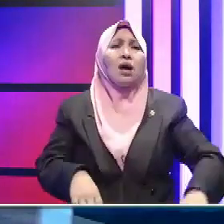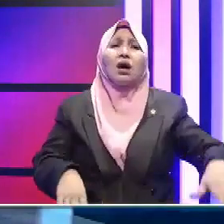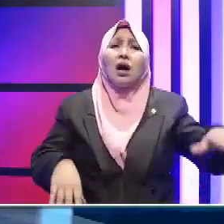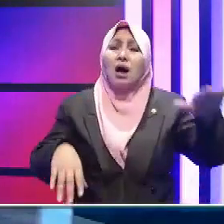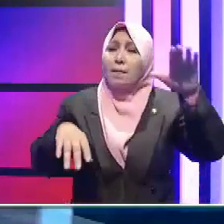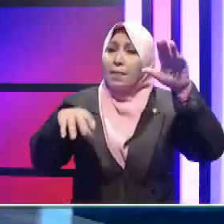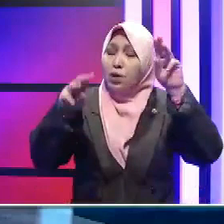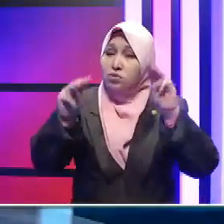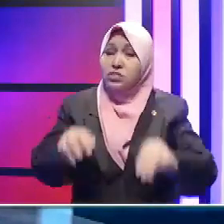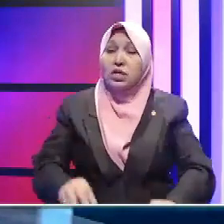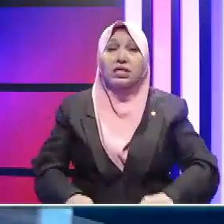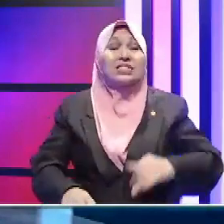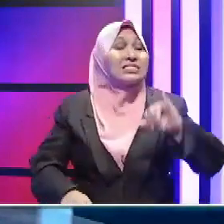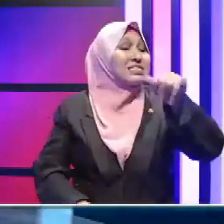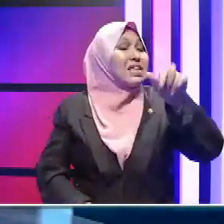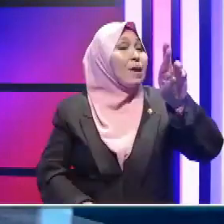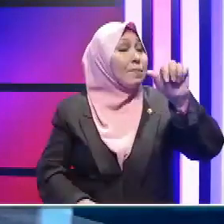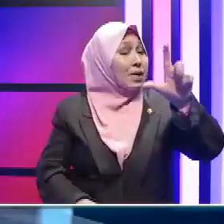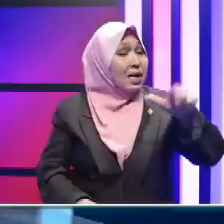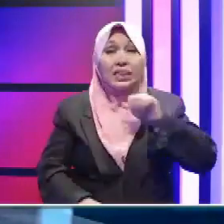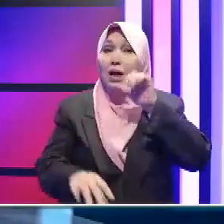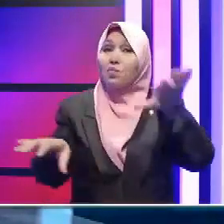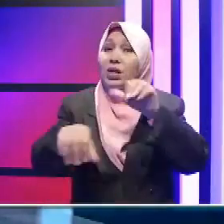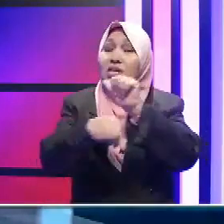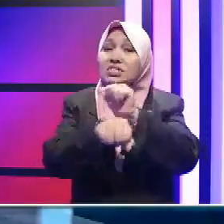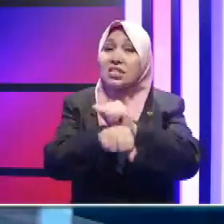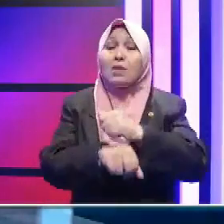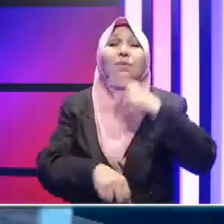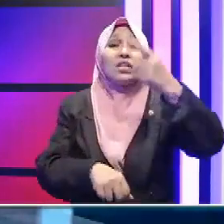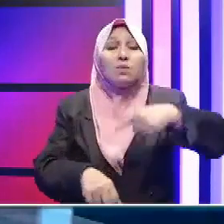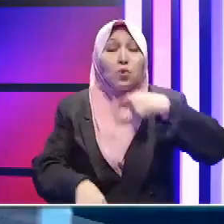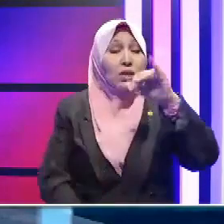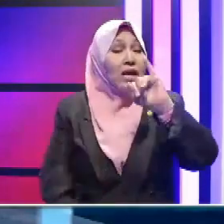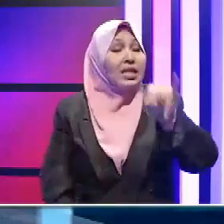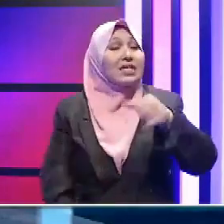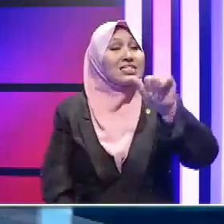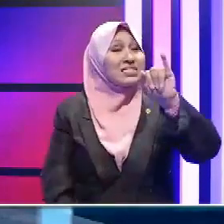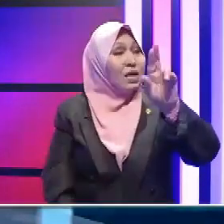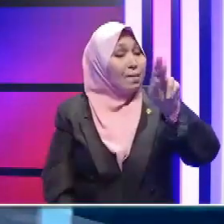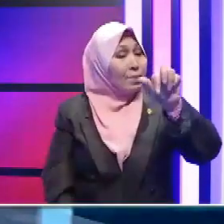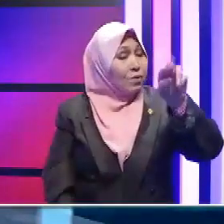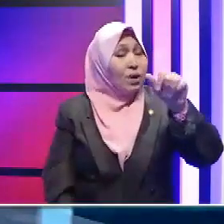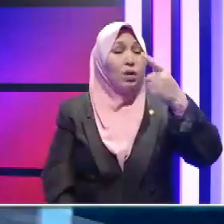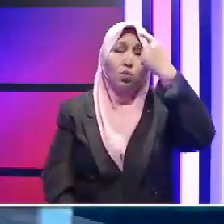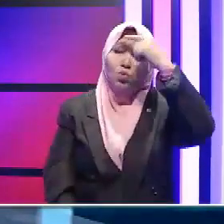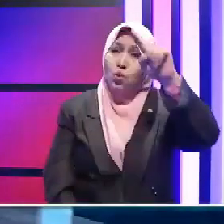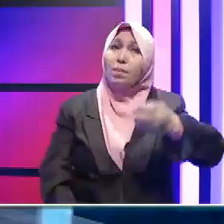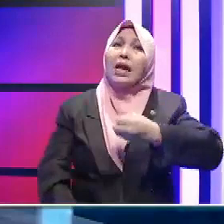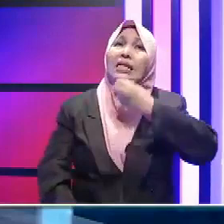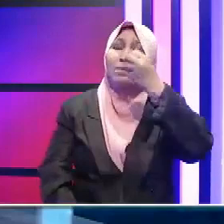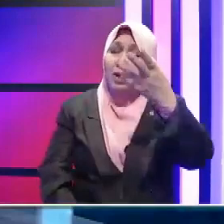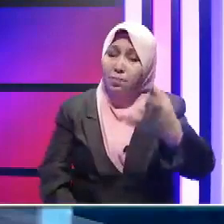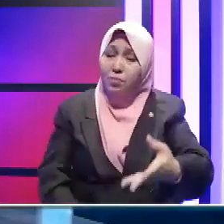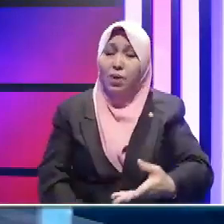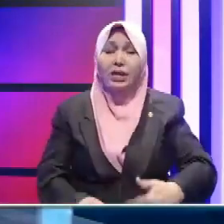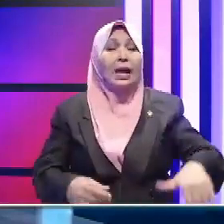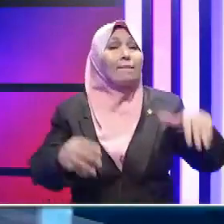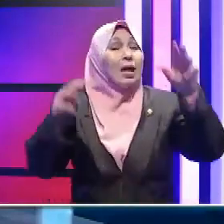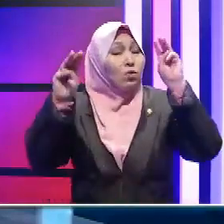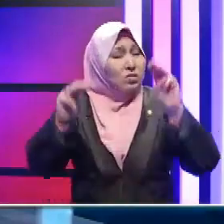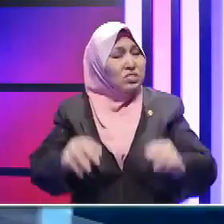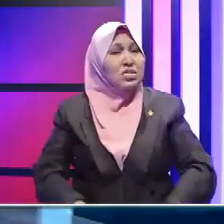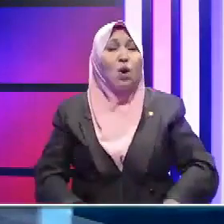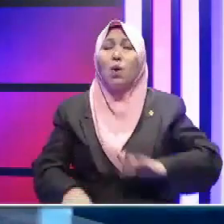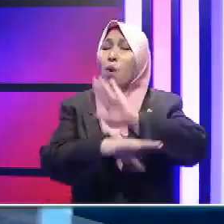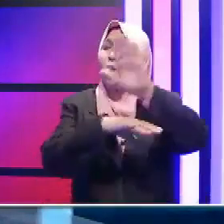jadi penyebutan Jibril adalah bermaksud untuk memberitahu magnesio nikmat-nikmat yang